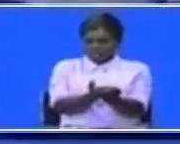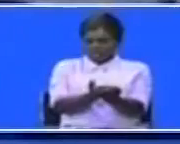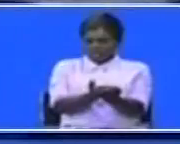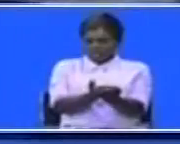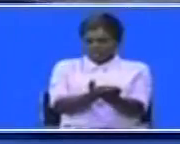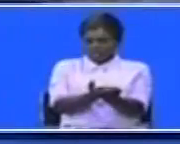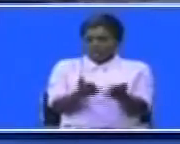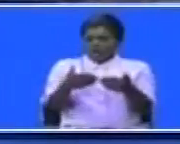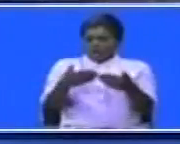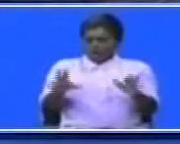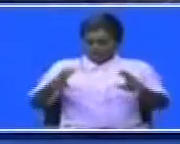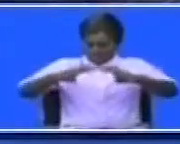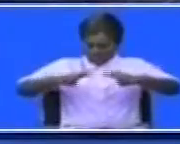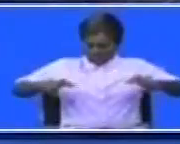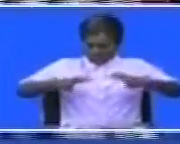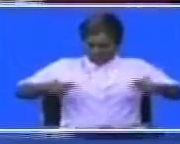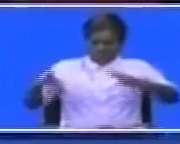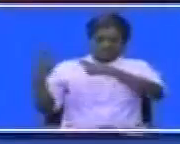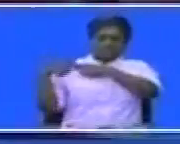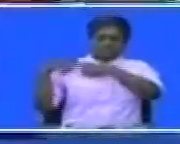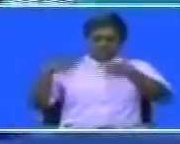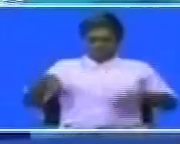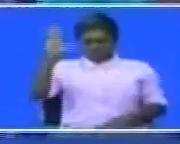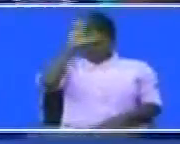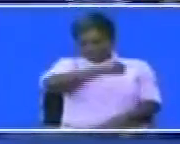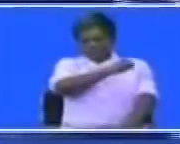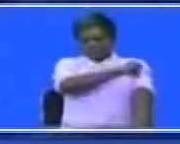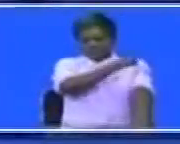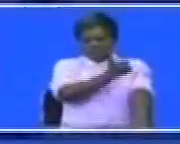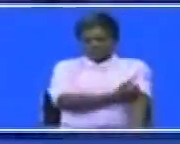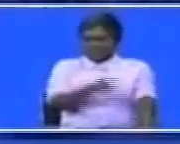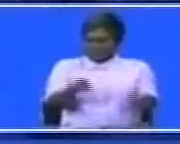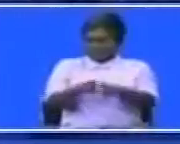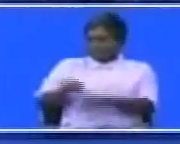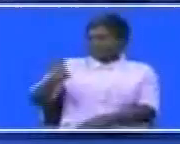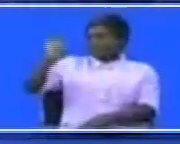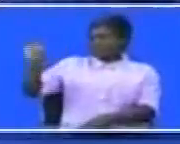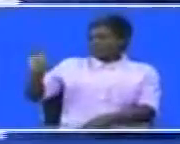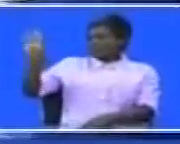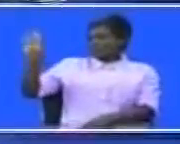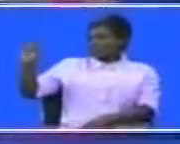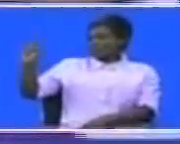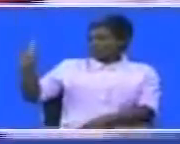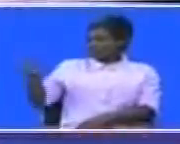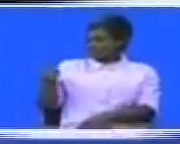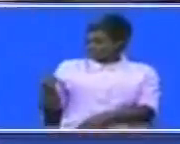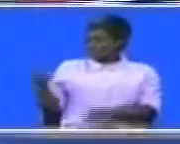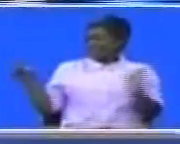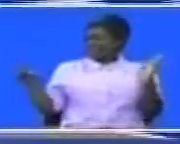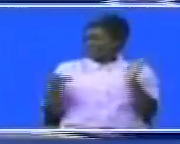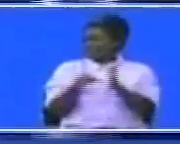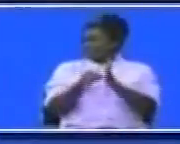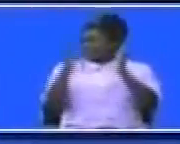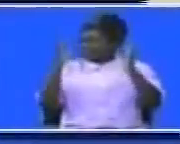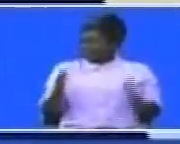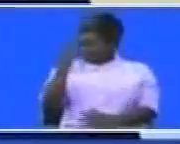Githinji afunguliwe mashtaka kwa utumizi mbaya wa mamlaka. Sakata ya Eurobond pia imeonekana kushuka kwa mjongoma kwa tume hiyo kufuatia